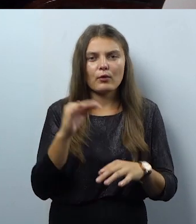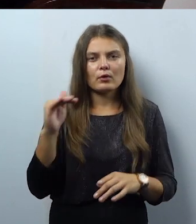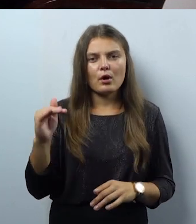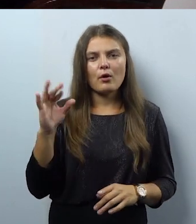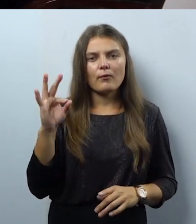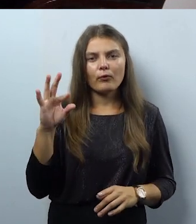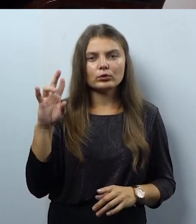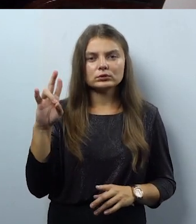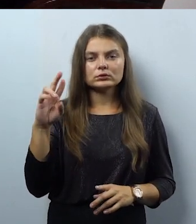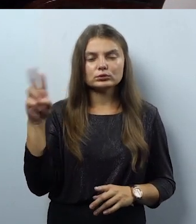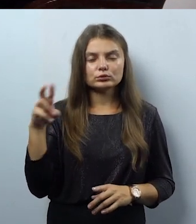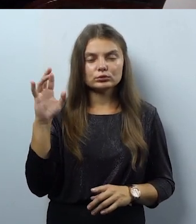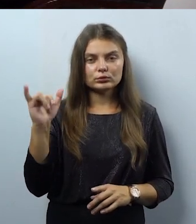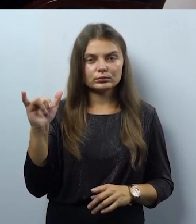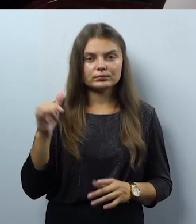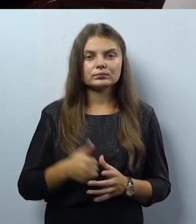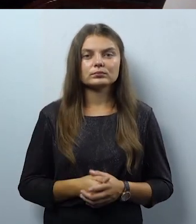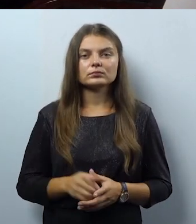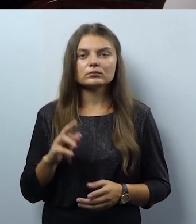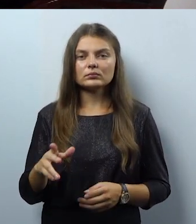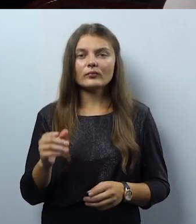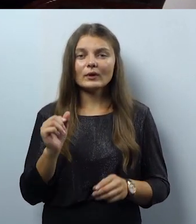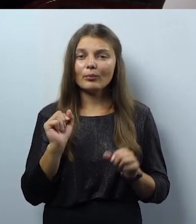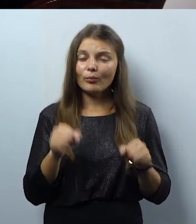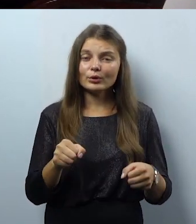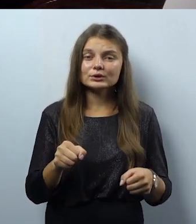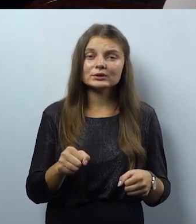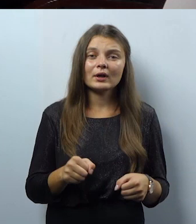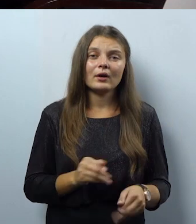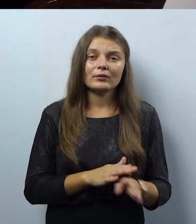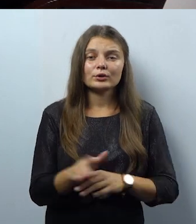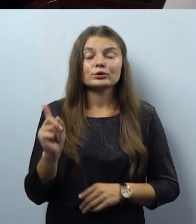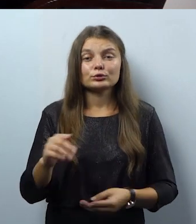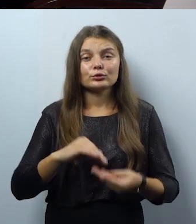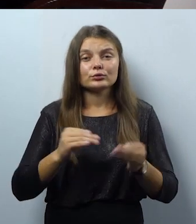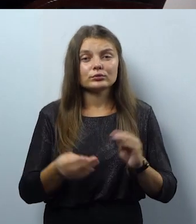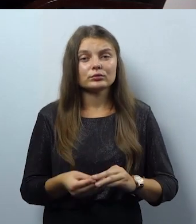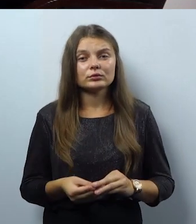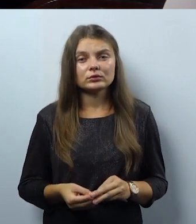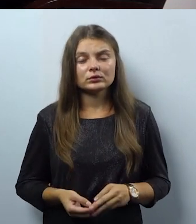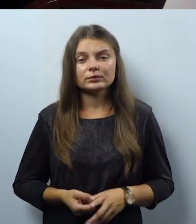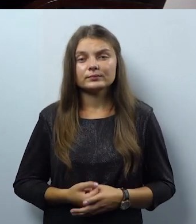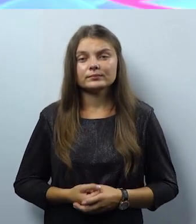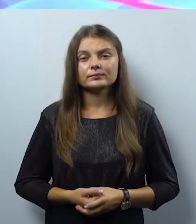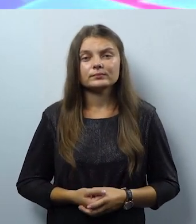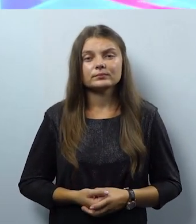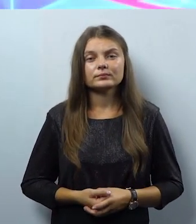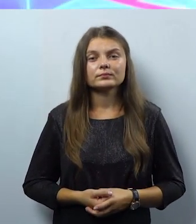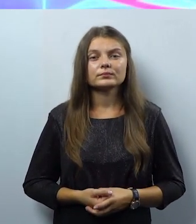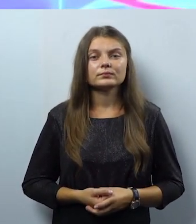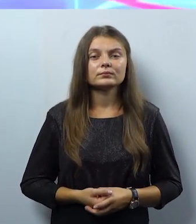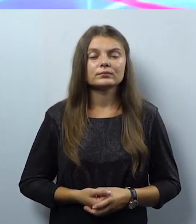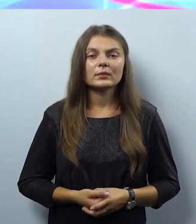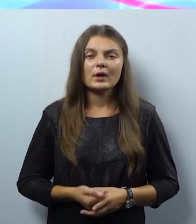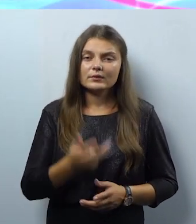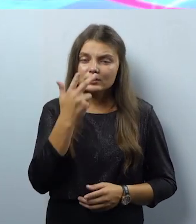фільтри додаткові. І як з цим можна боротися? Як можна впливати на цей процес? Я більш ніж переконаний, що, звичайно,